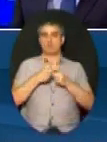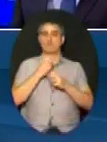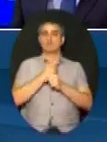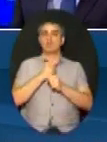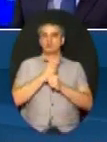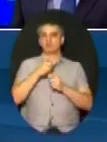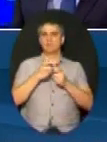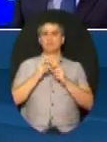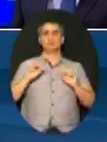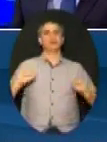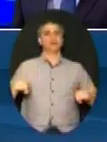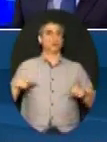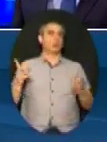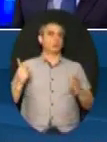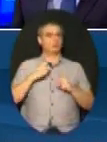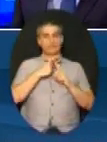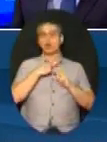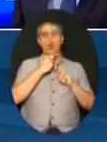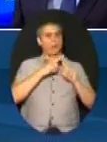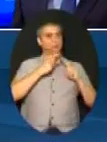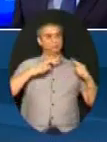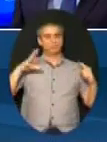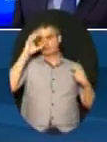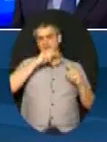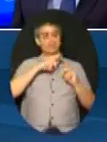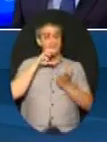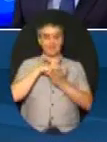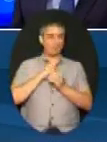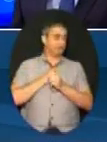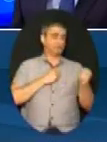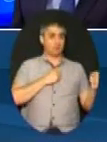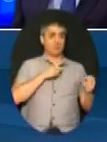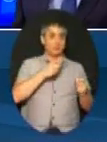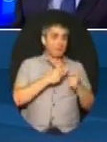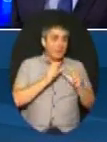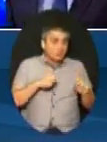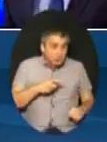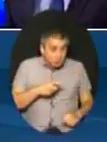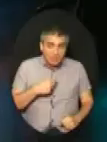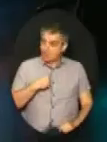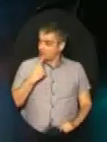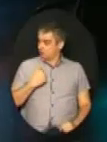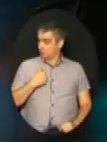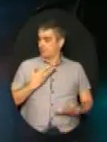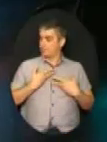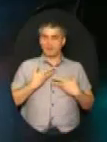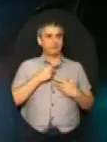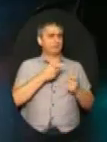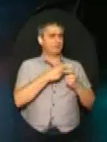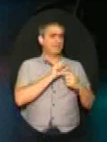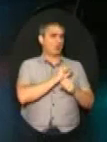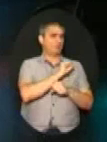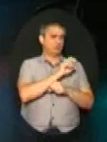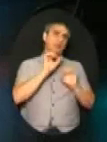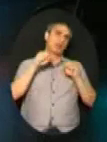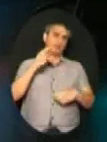העבודה, שהיא מפלגת שלטון. וזה מנעד קולות, וזה ממרכז ועד שמאל. מפלגת שלטון. מפלגה